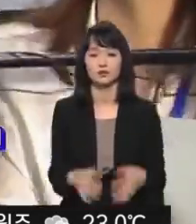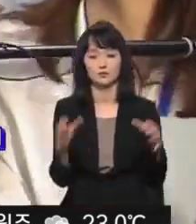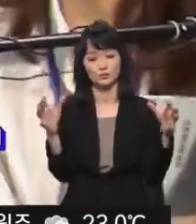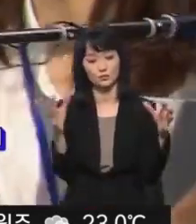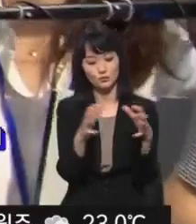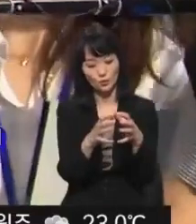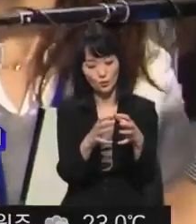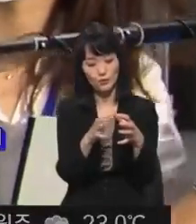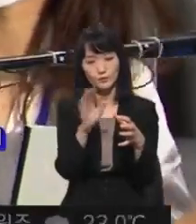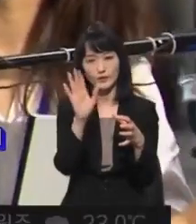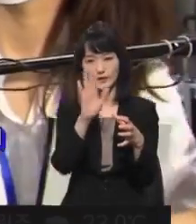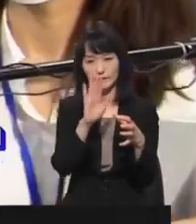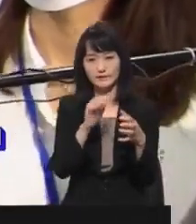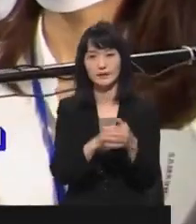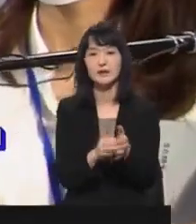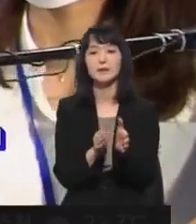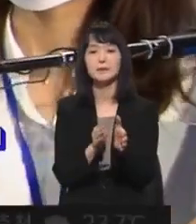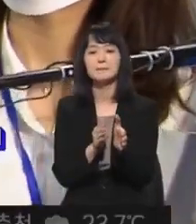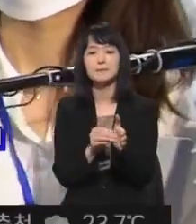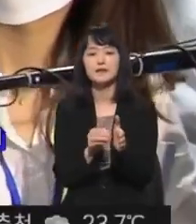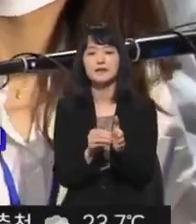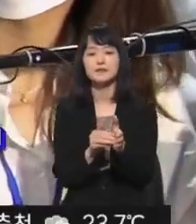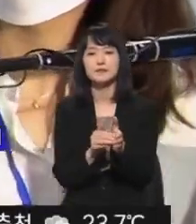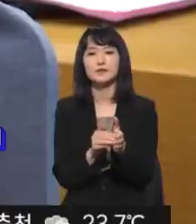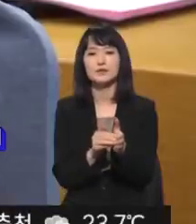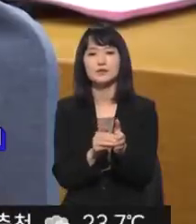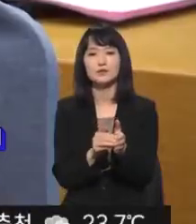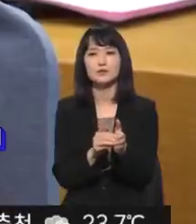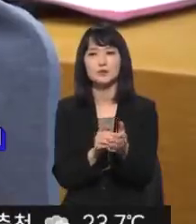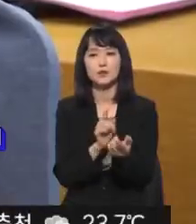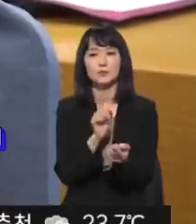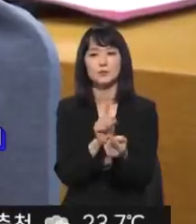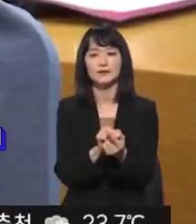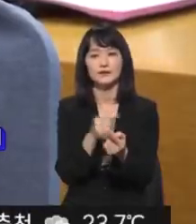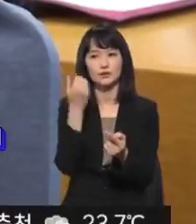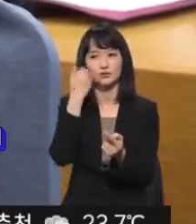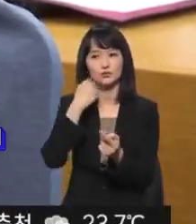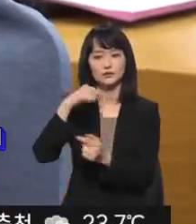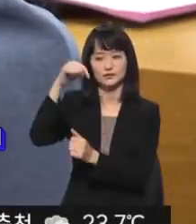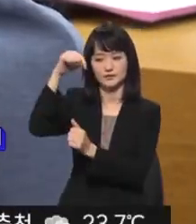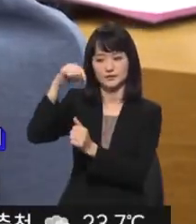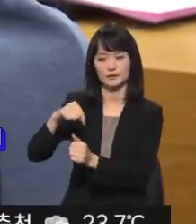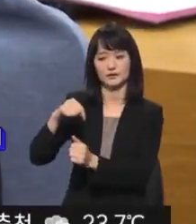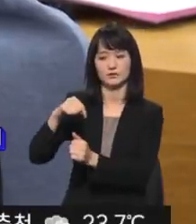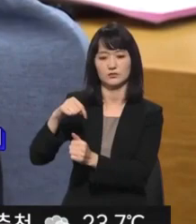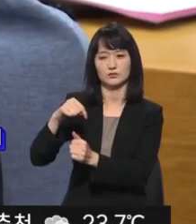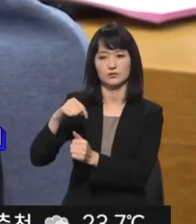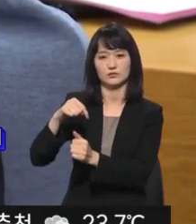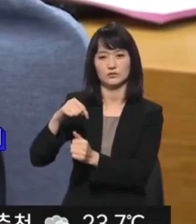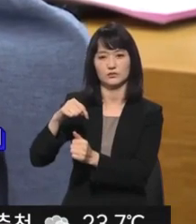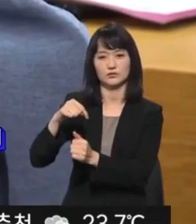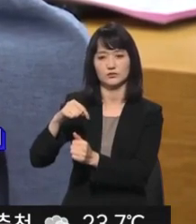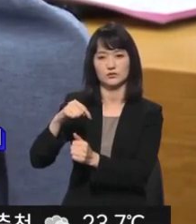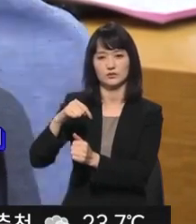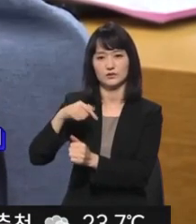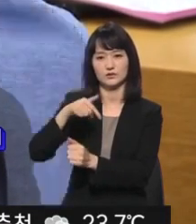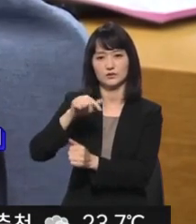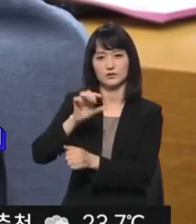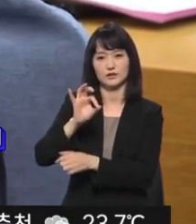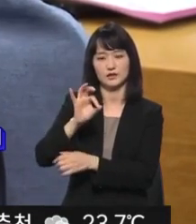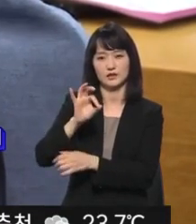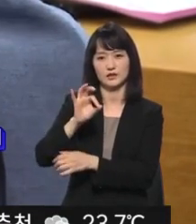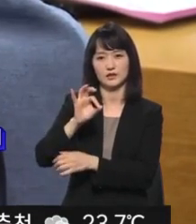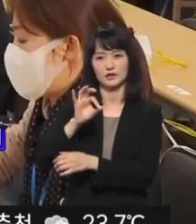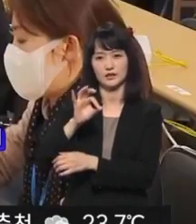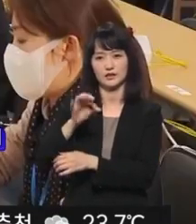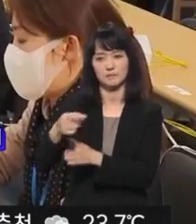않고 만 아니라 비공개적으로 도 따로 만나서 누구한테 뭐 지시를 내리거나 5 자를 내리거나 출 세우거나 장혁과 한데 설치지 않도록 좀 단서를